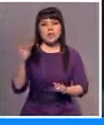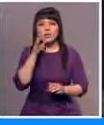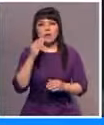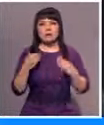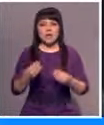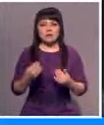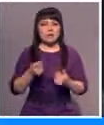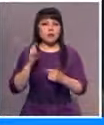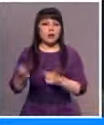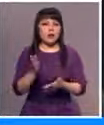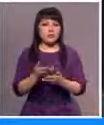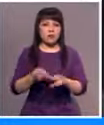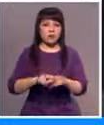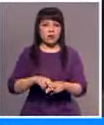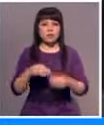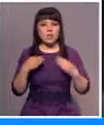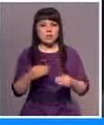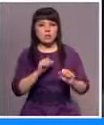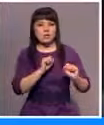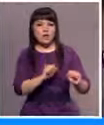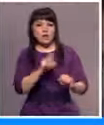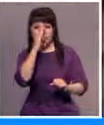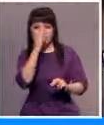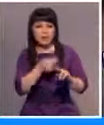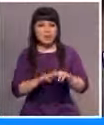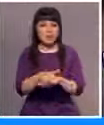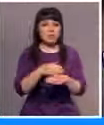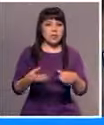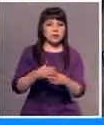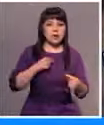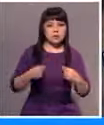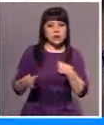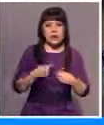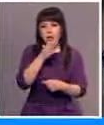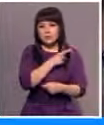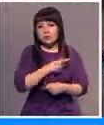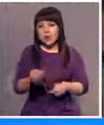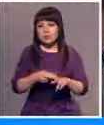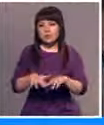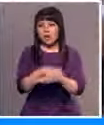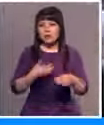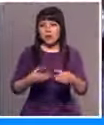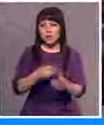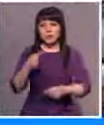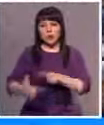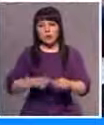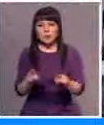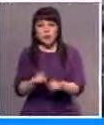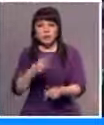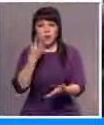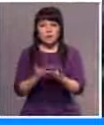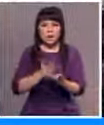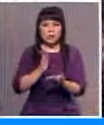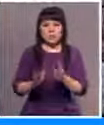батыры атанған. Елімізді жаудан қорғау үшін жастығын қиған жандардың жанкешті ерліктері бүгінгі жас ұрпақ үшін үлгі өнеге.